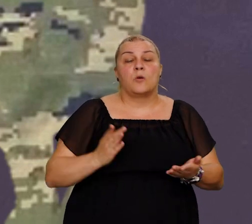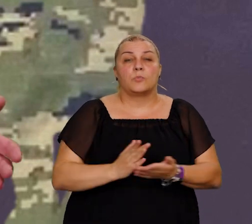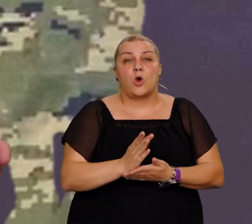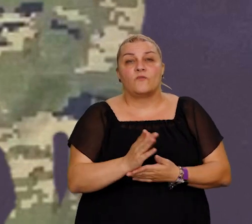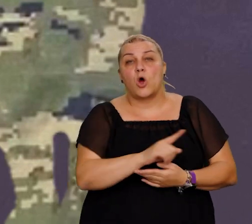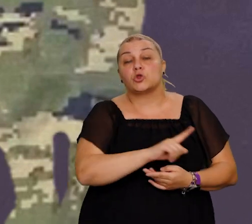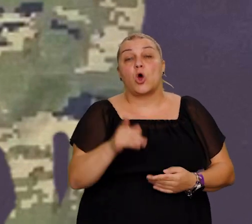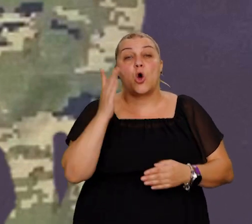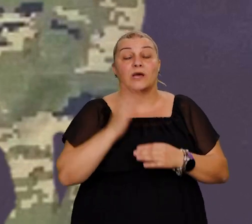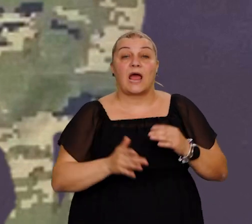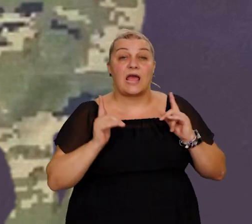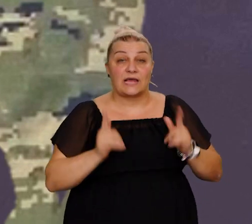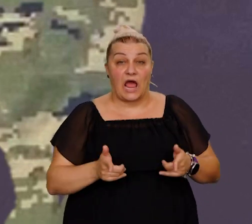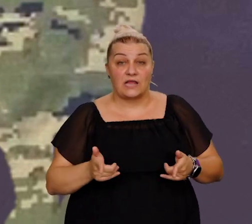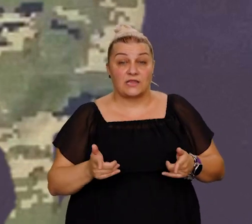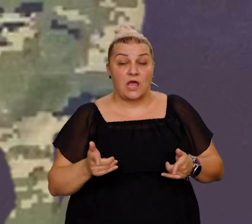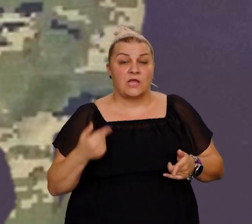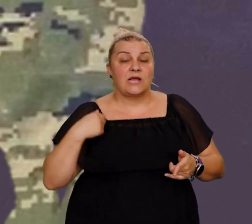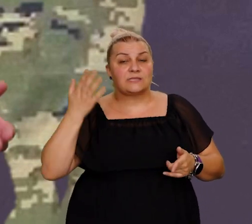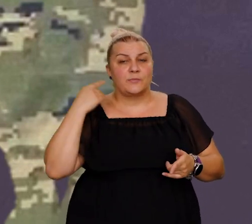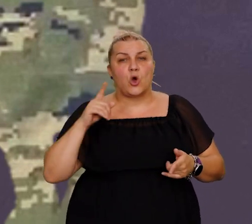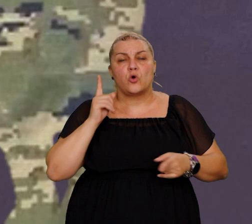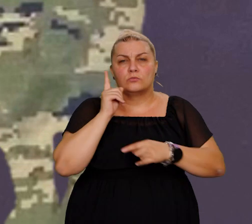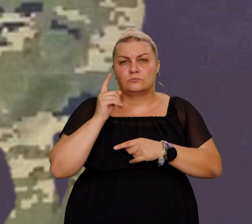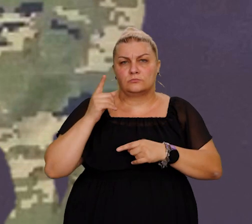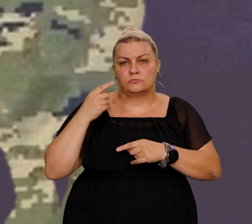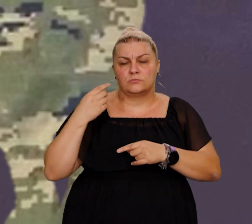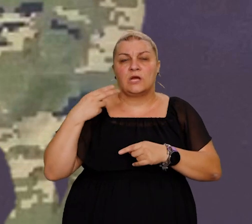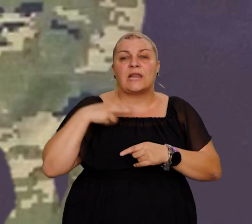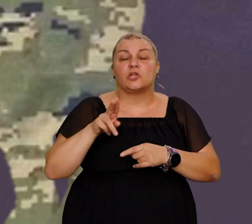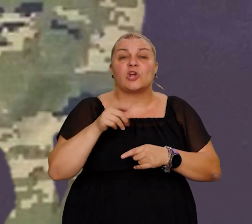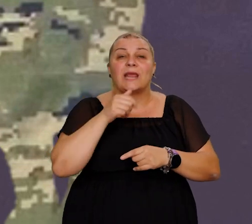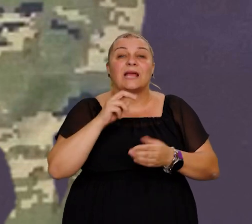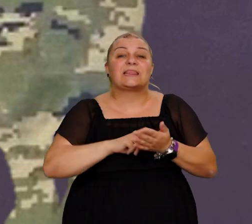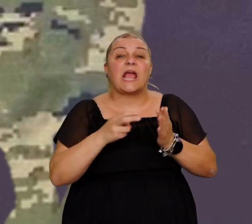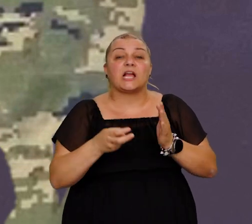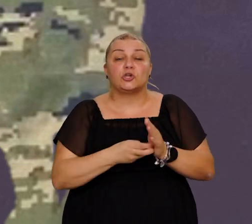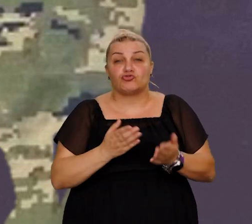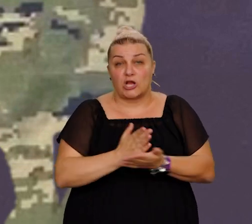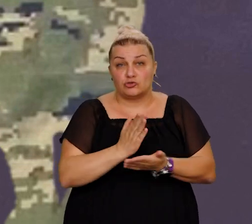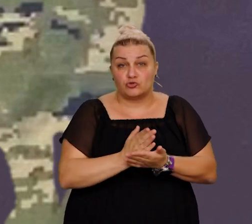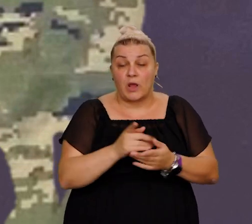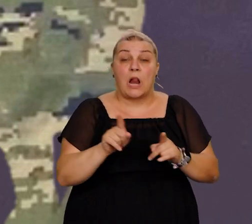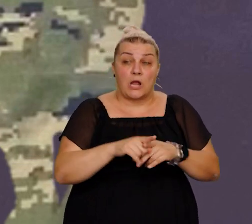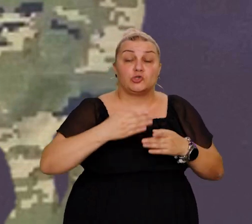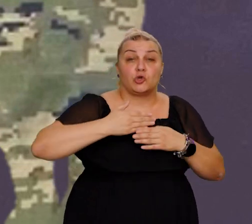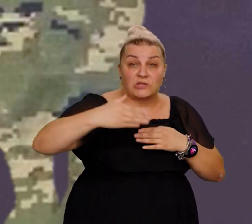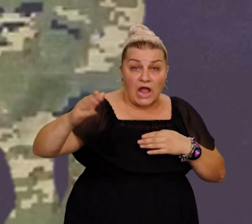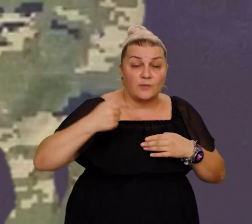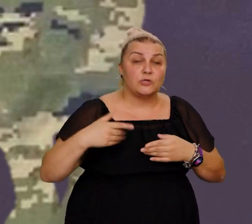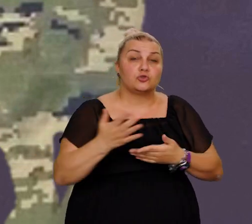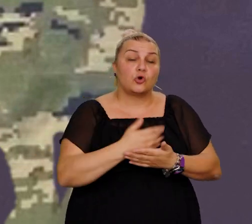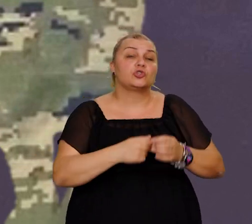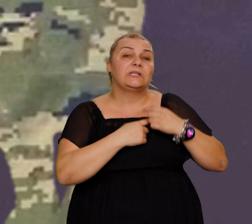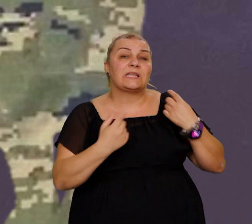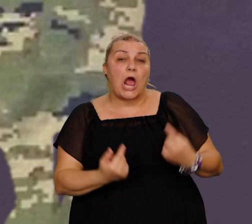proveo faktički do kraja rata, bio sam načelnik tehničke službe, međutim, i dalje sam korišten, dragovoljno naravno, za